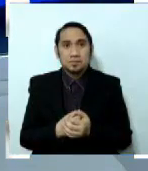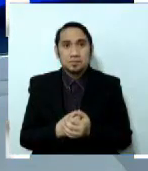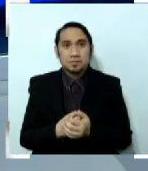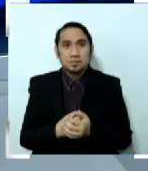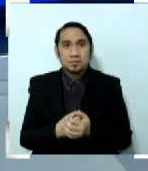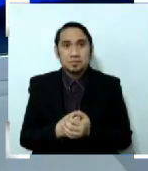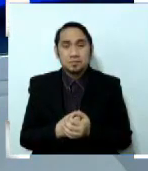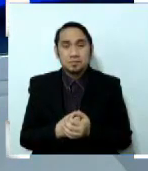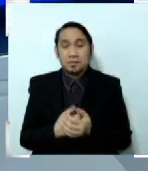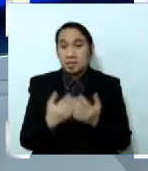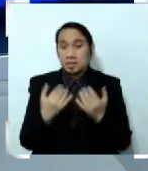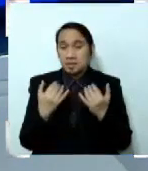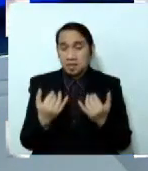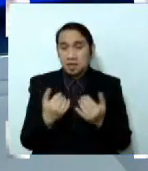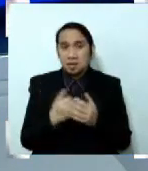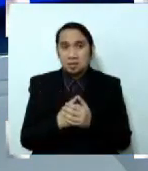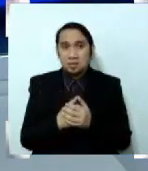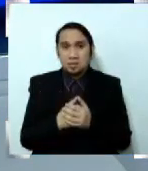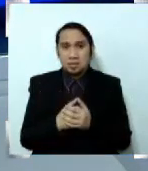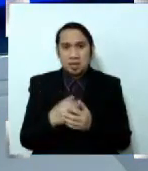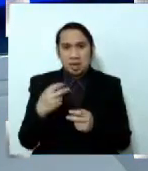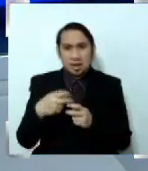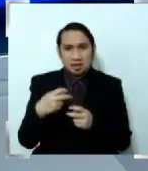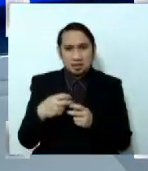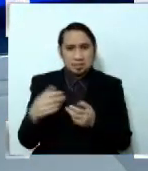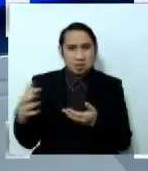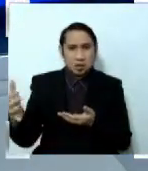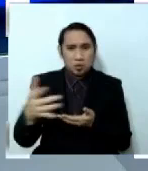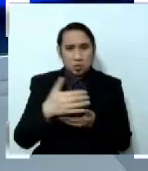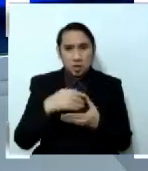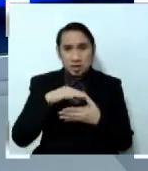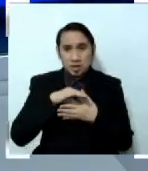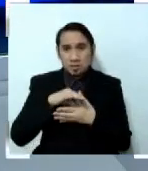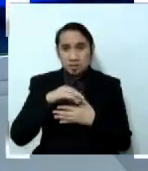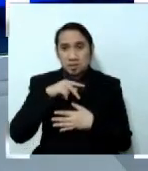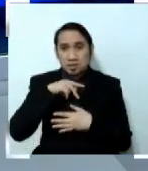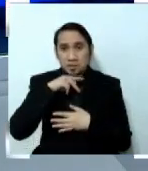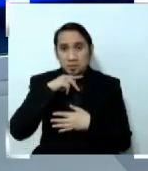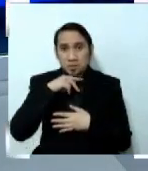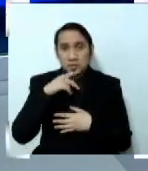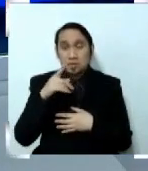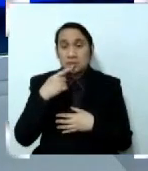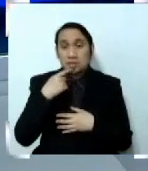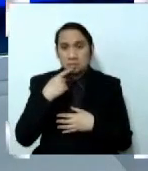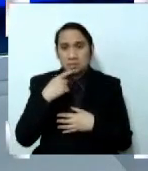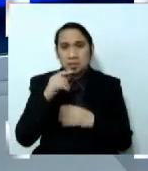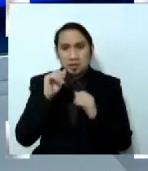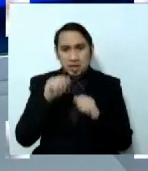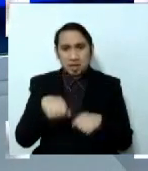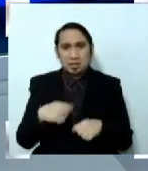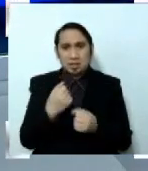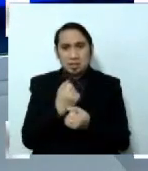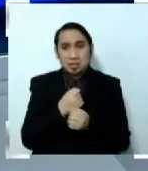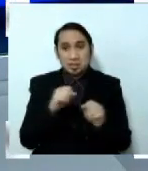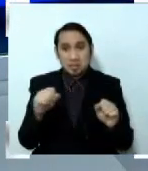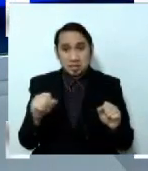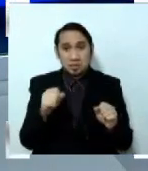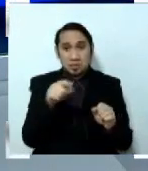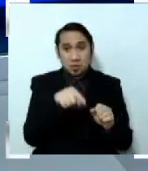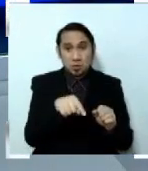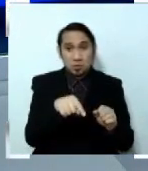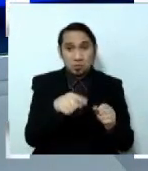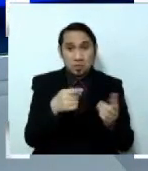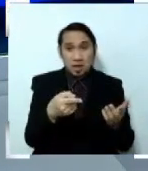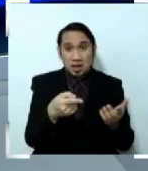Hirap makakuha ng pork supply ang ilang retailer kahit idineklarang ligtas na sa African swine flu ang ilang lugar.